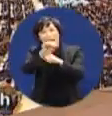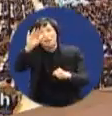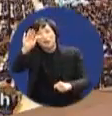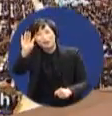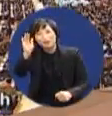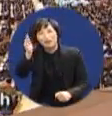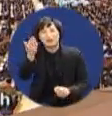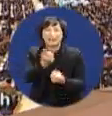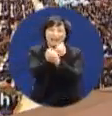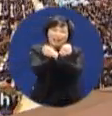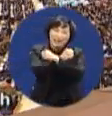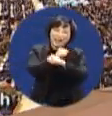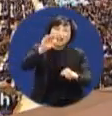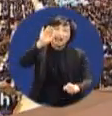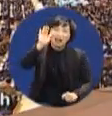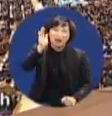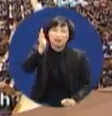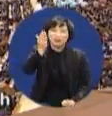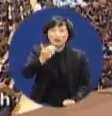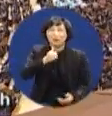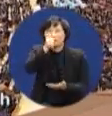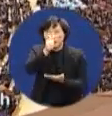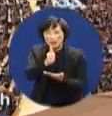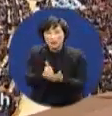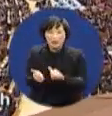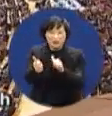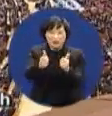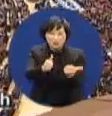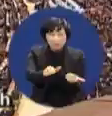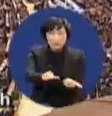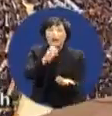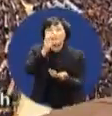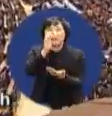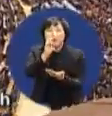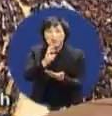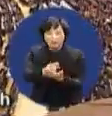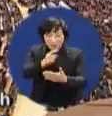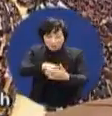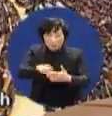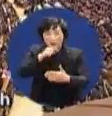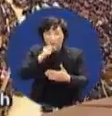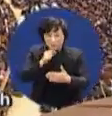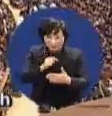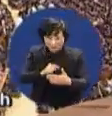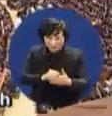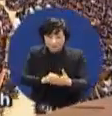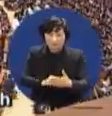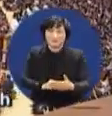해방되었네. 해방되었네. 죄와 사망의